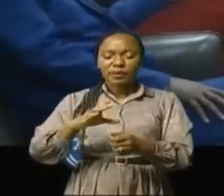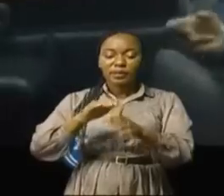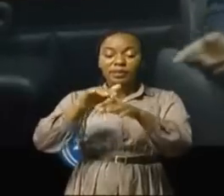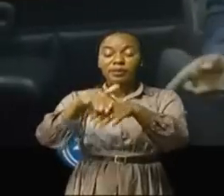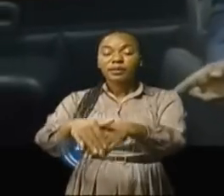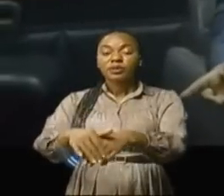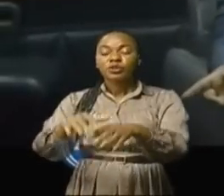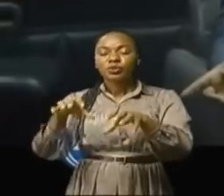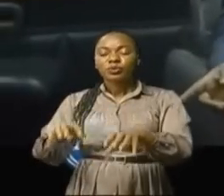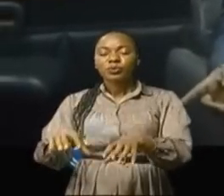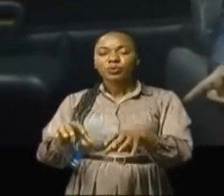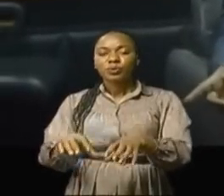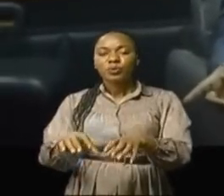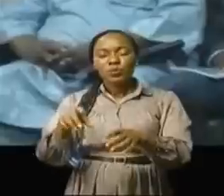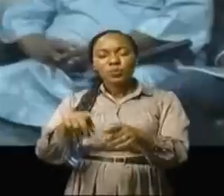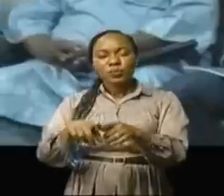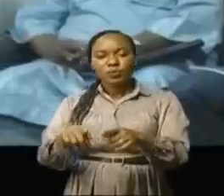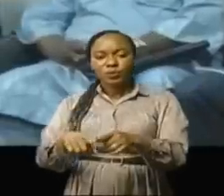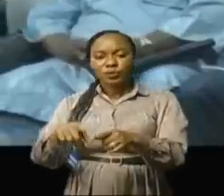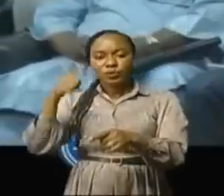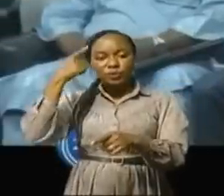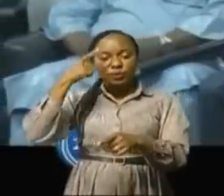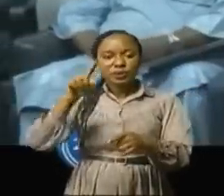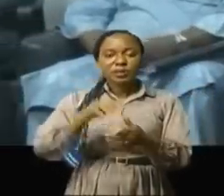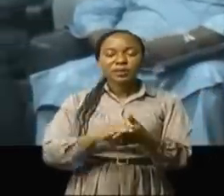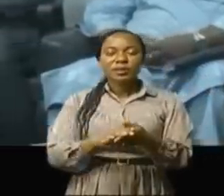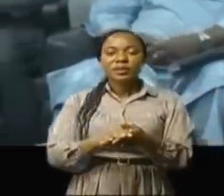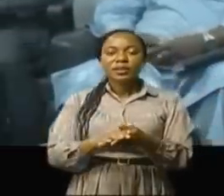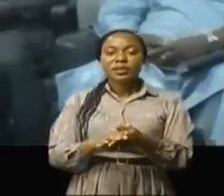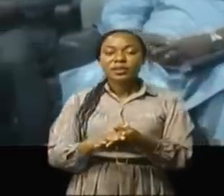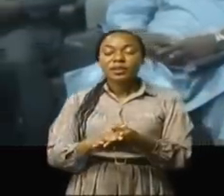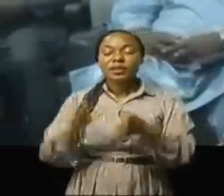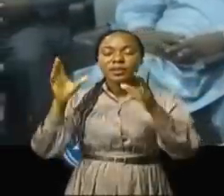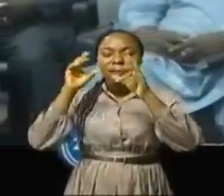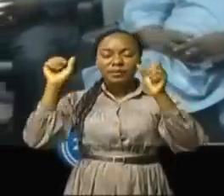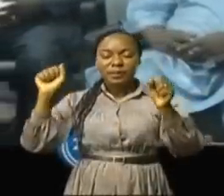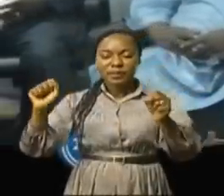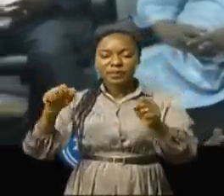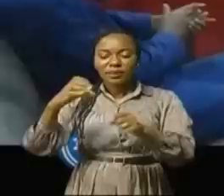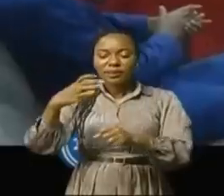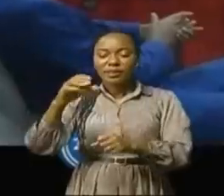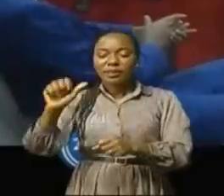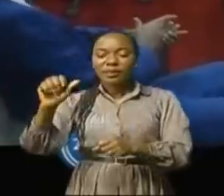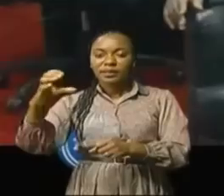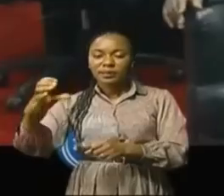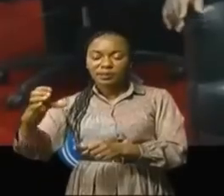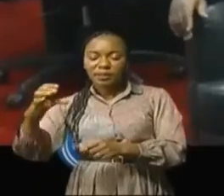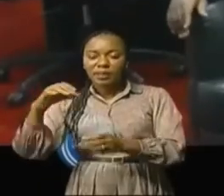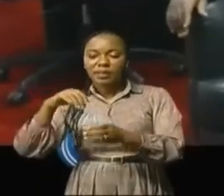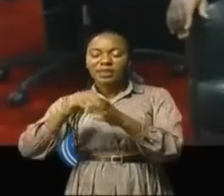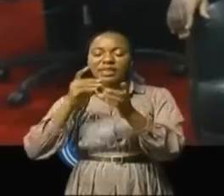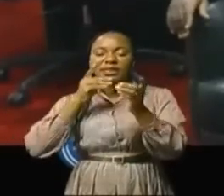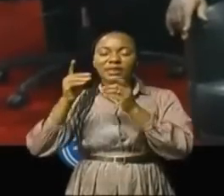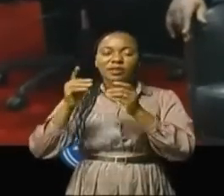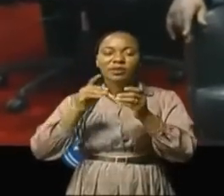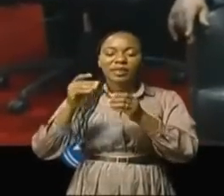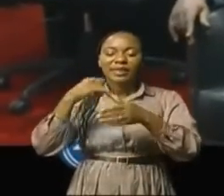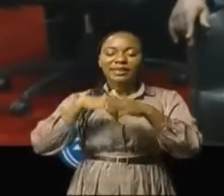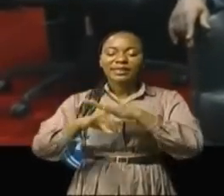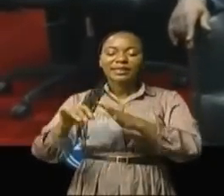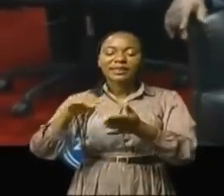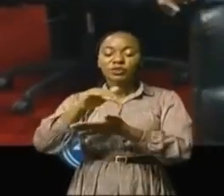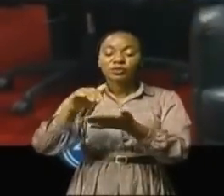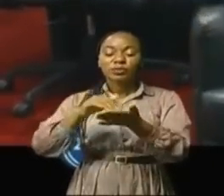de la RDC, dont le président assume la présidence de la CAC dans les dialogues intercentrafricains.